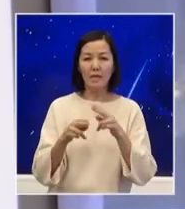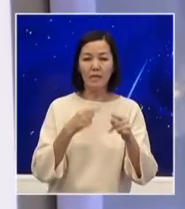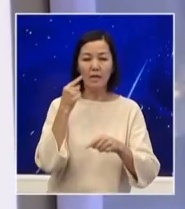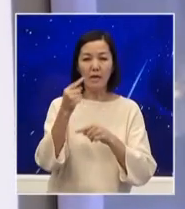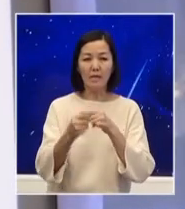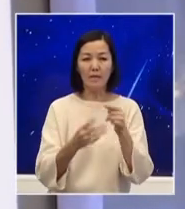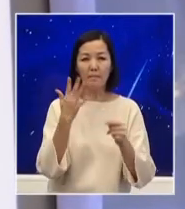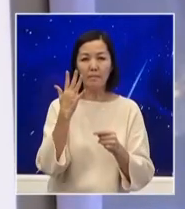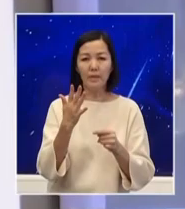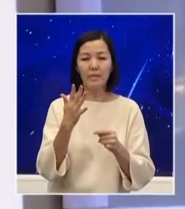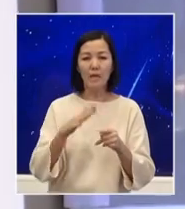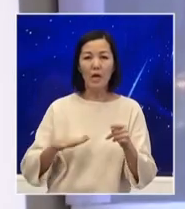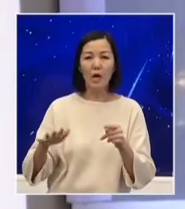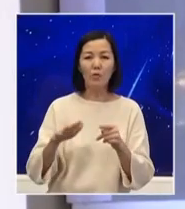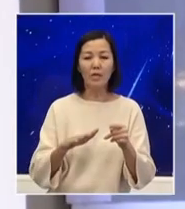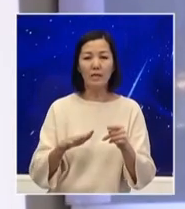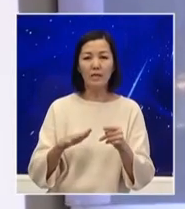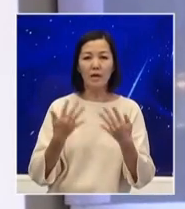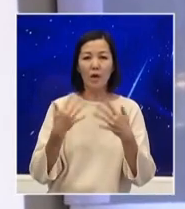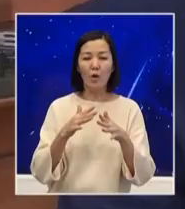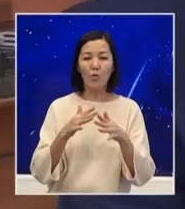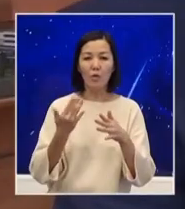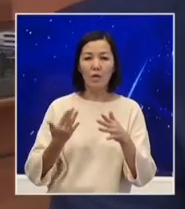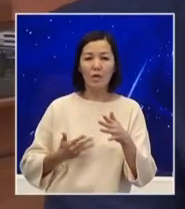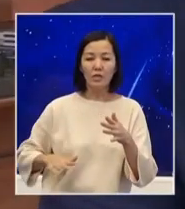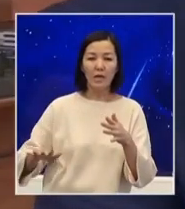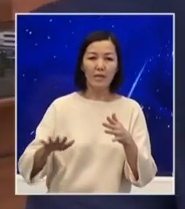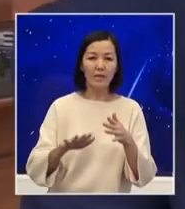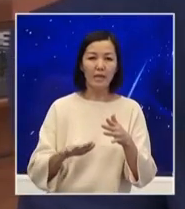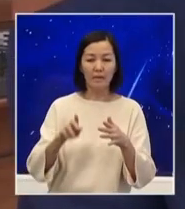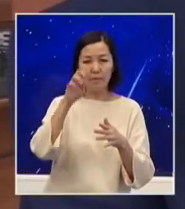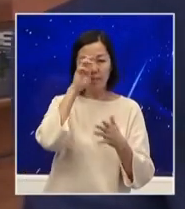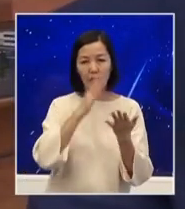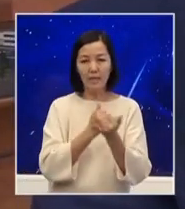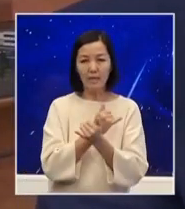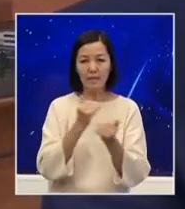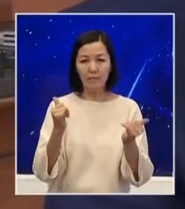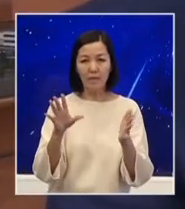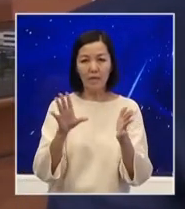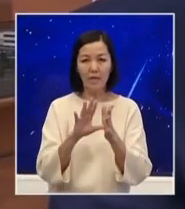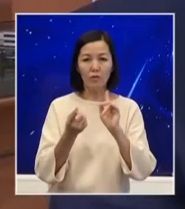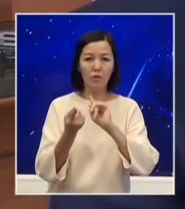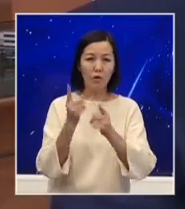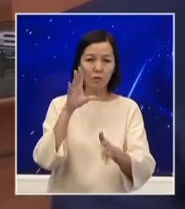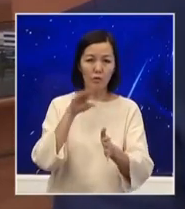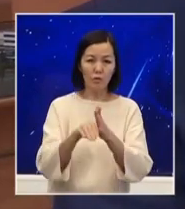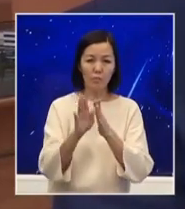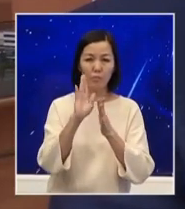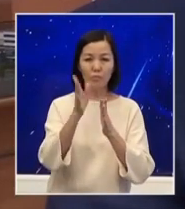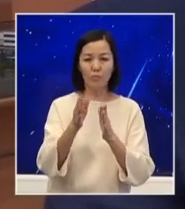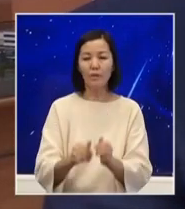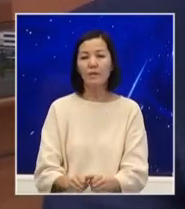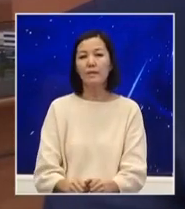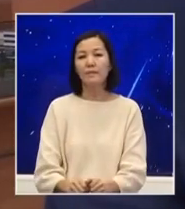қарай осы 5 ауданның елді мекендеріндегі мемлекеттік қызметті электрондық форматқа ауыстыруға